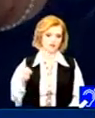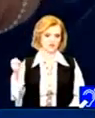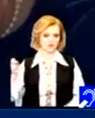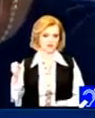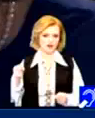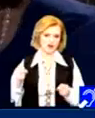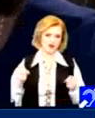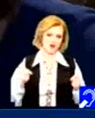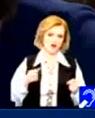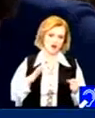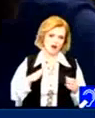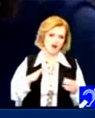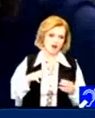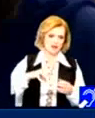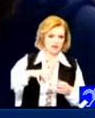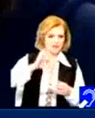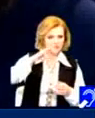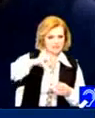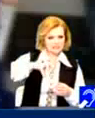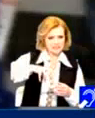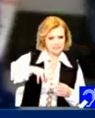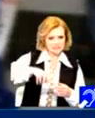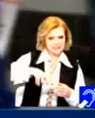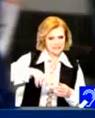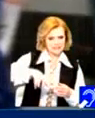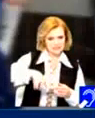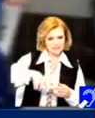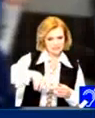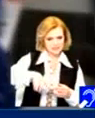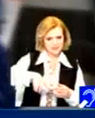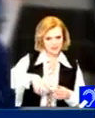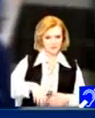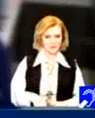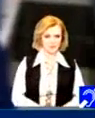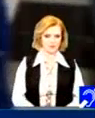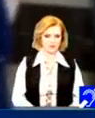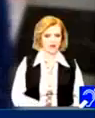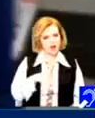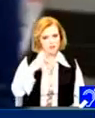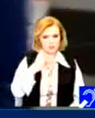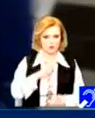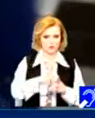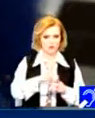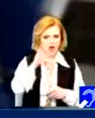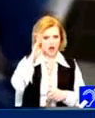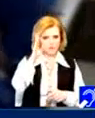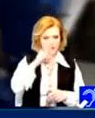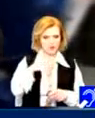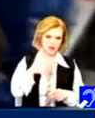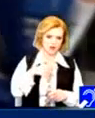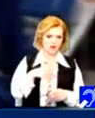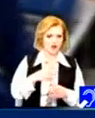puțin, deschidem rubinetul, vedem apa cum e, ia spune apa, ia spune, pune mânuțele aici, hai